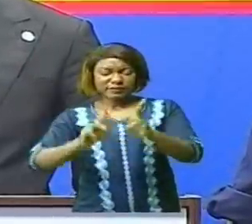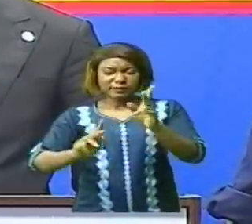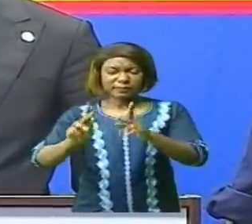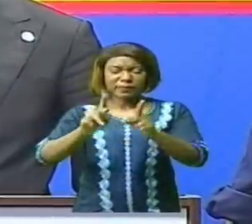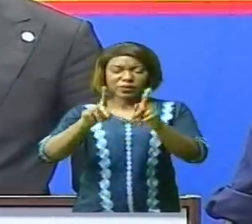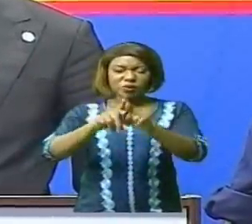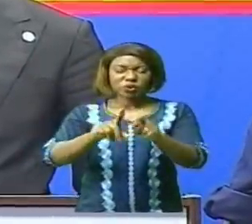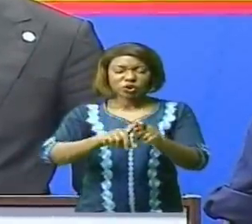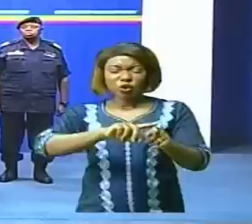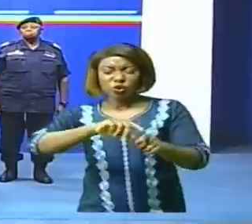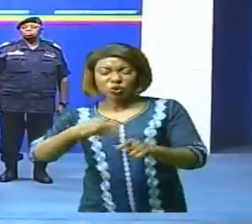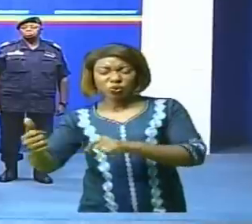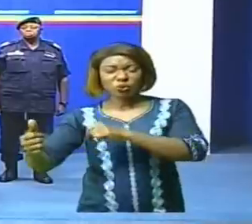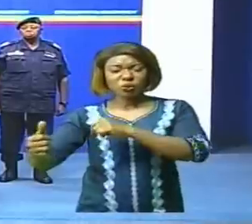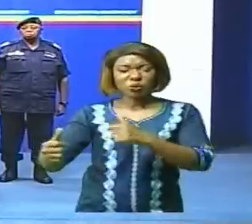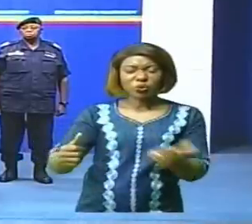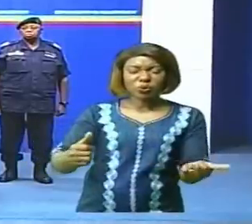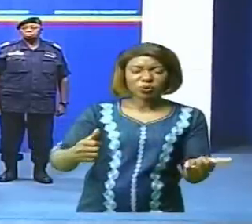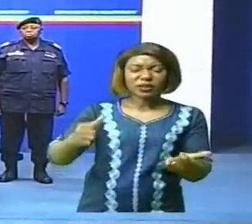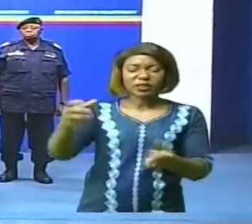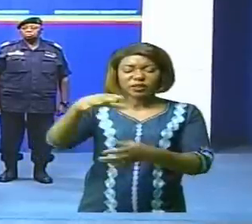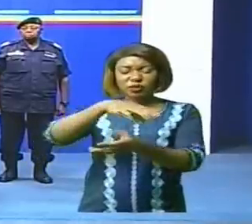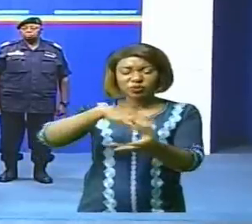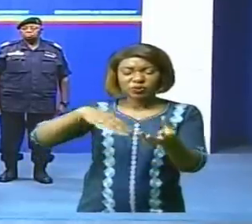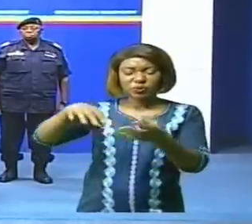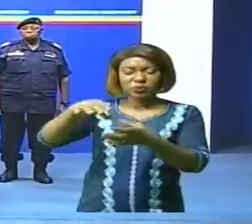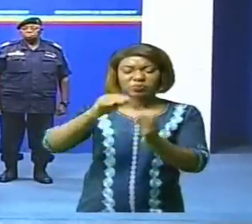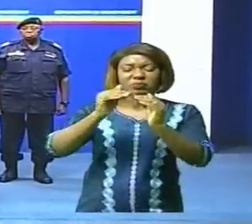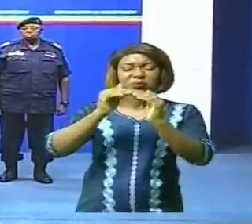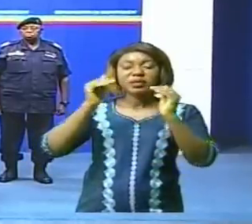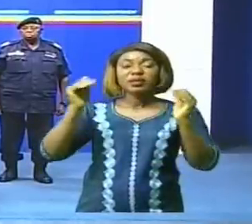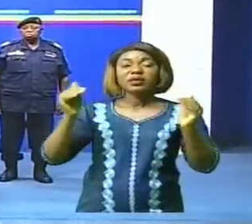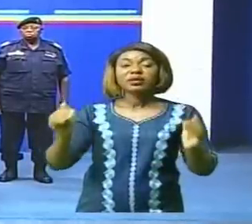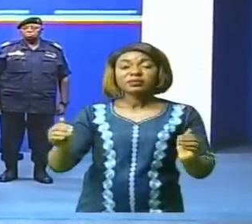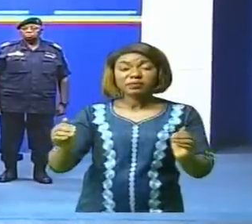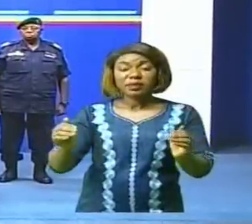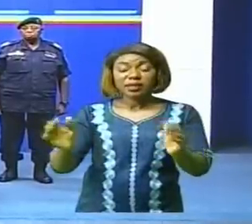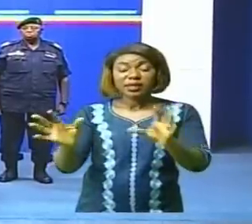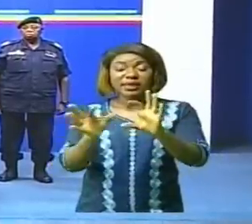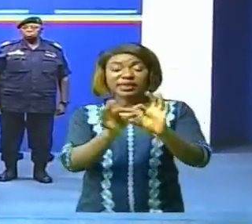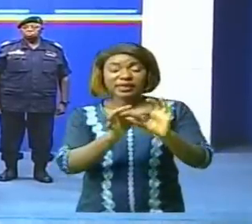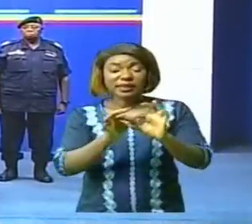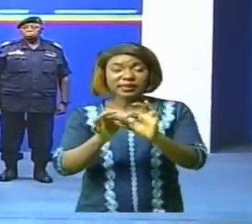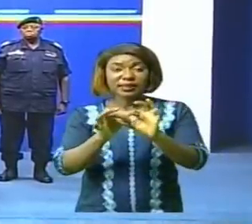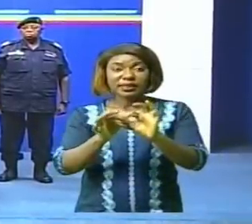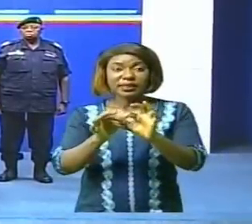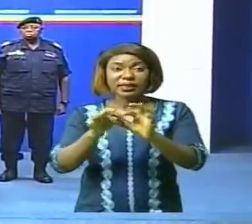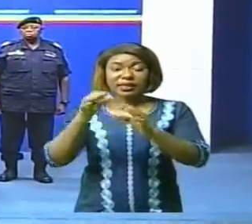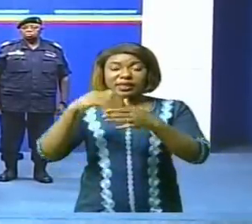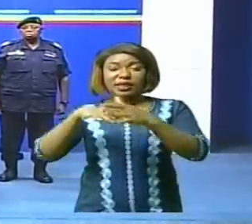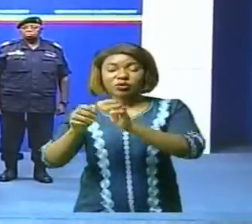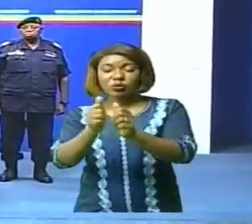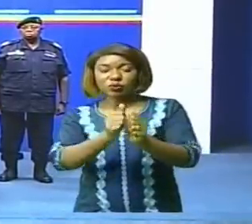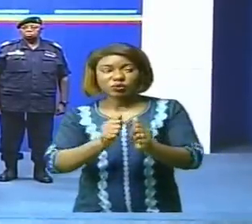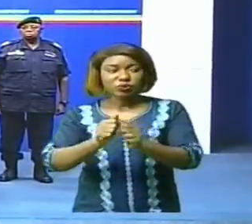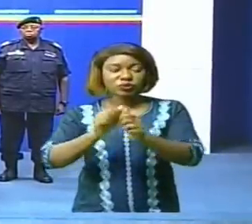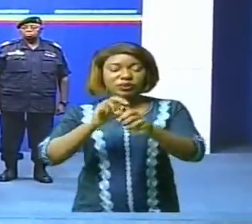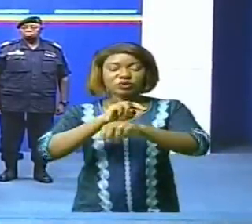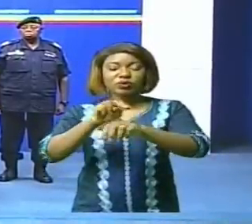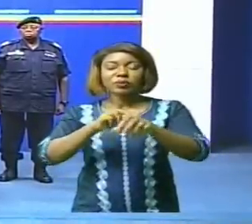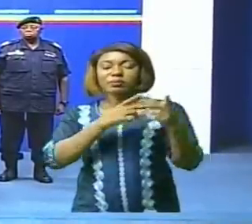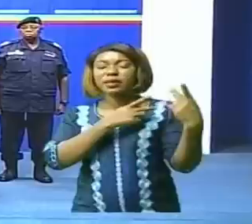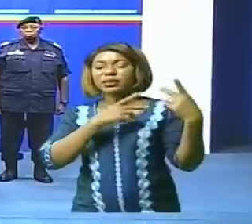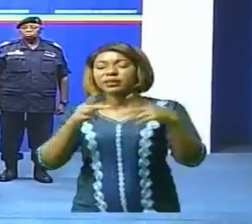et tout autre acte de nature à troubler l'ordre public, l'unité et la cohésion nationale durant